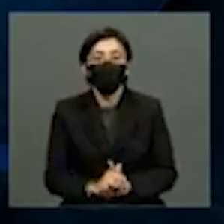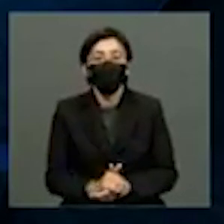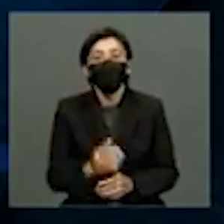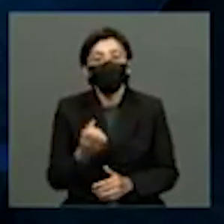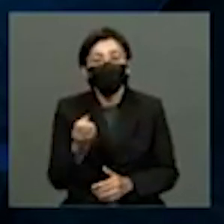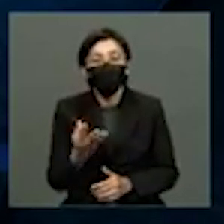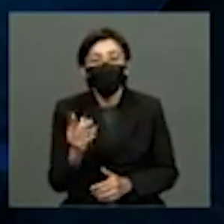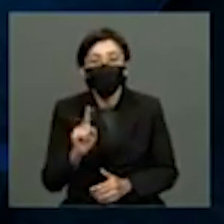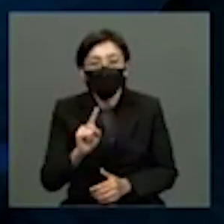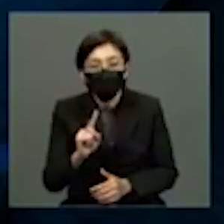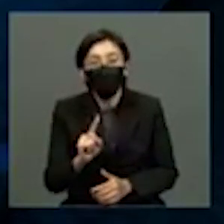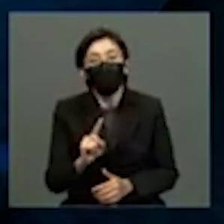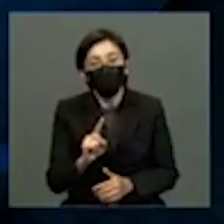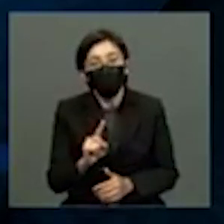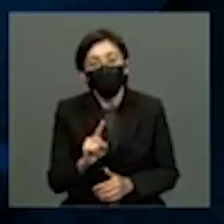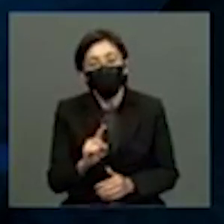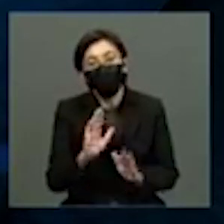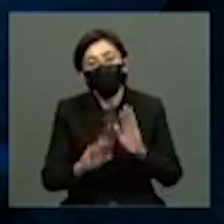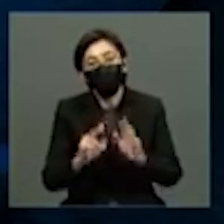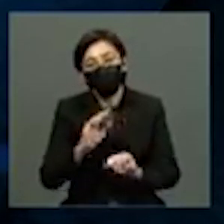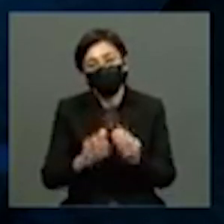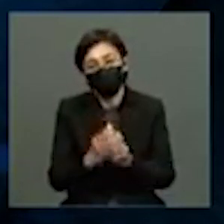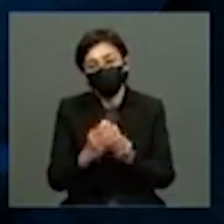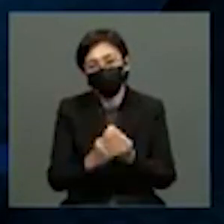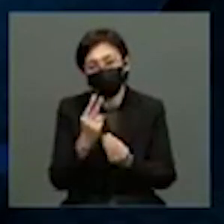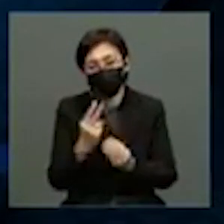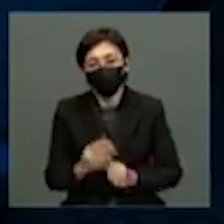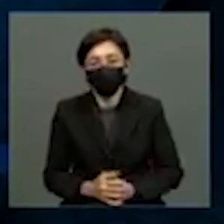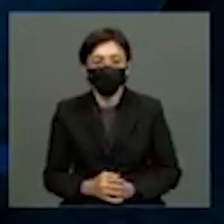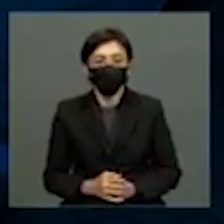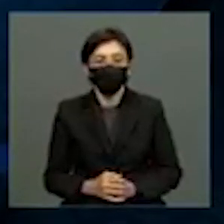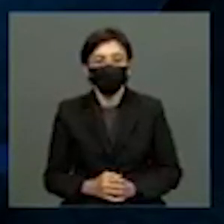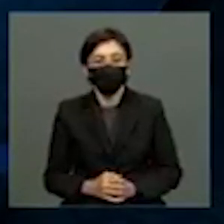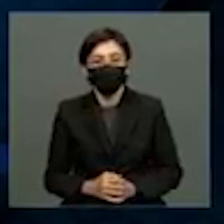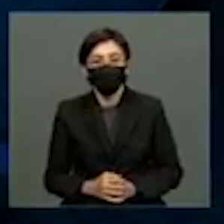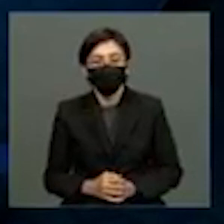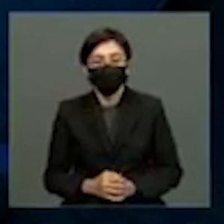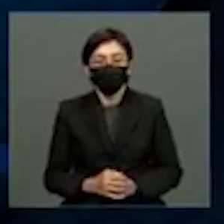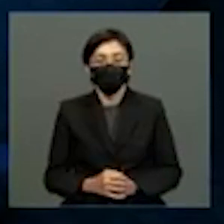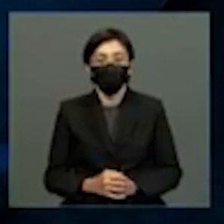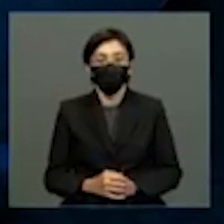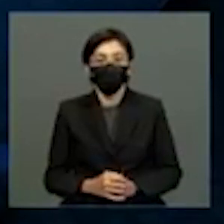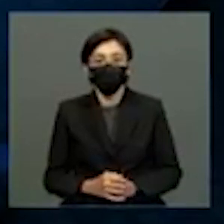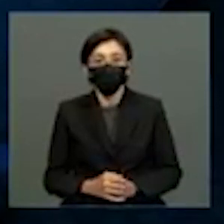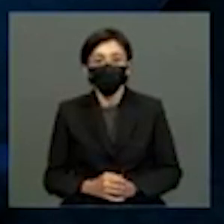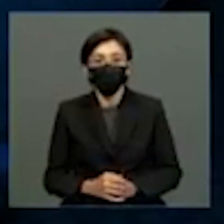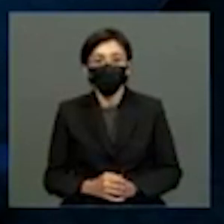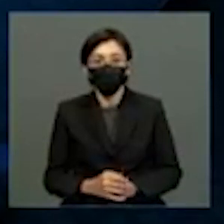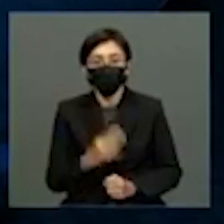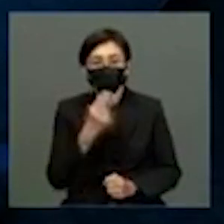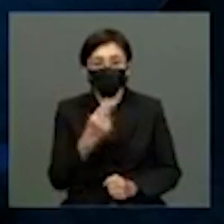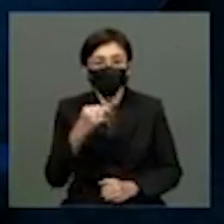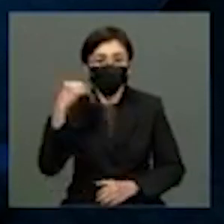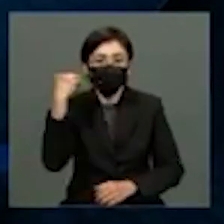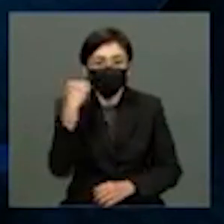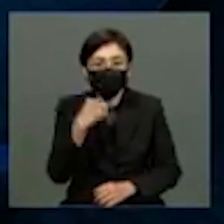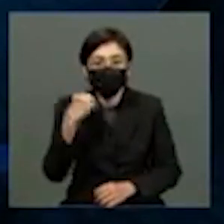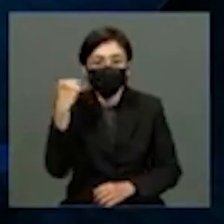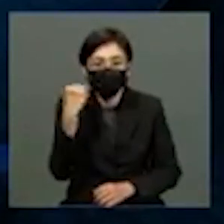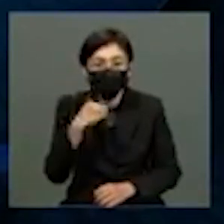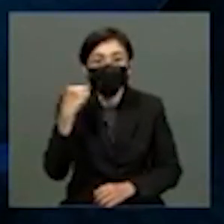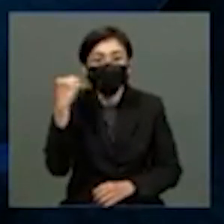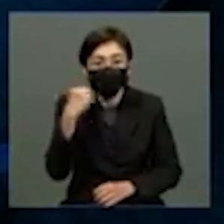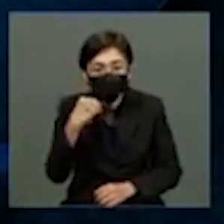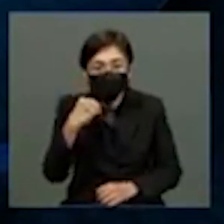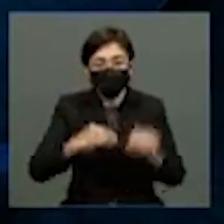าห์ไปดูเรื่องของการกระจายตัวนะครับที่เป็นแต่ละวันขึ้นมาก็จะเห็นว่